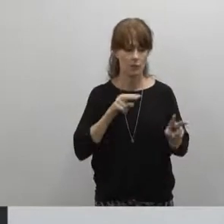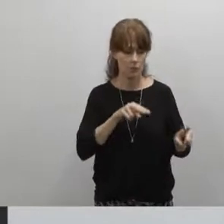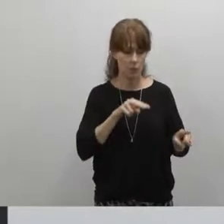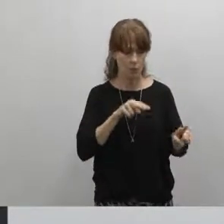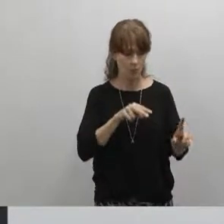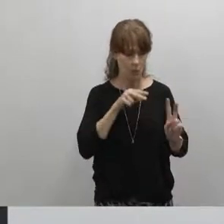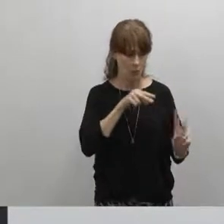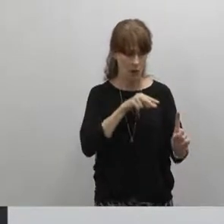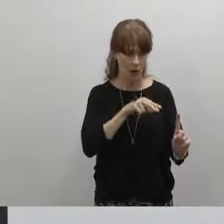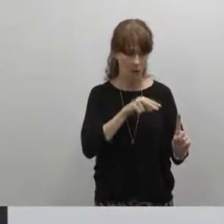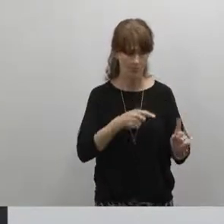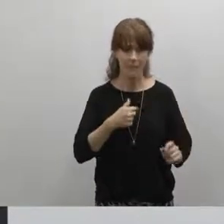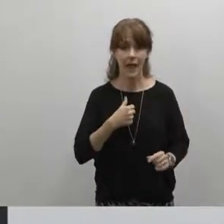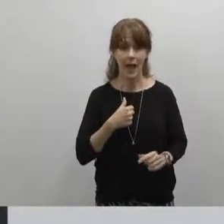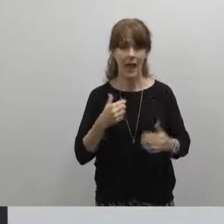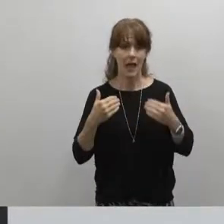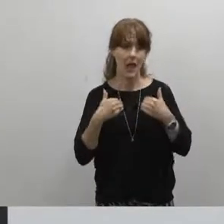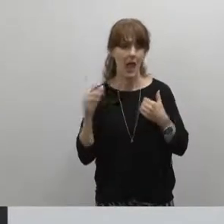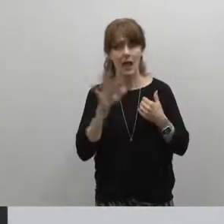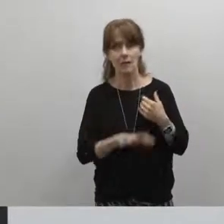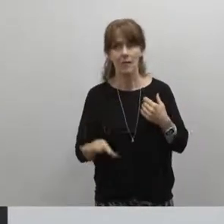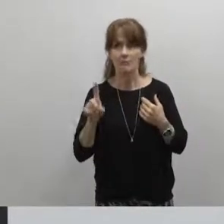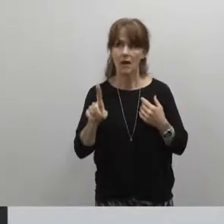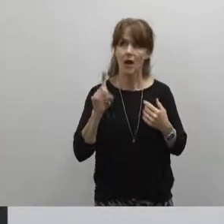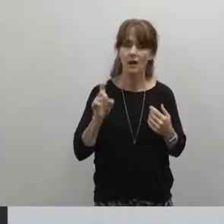tại bản nông